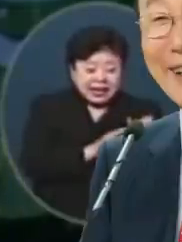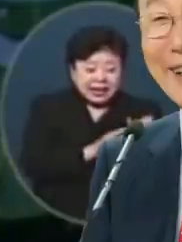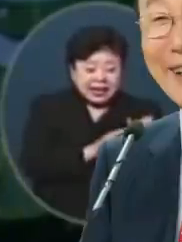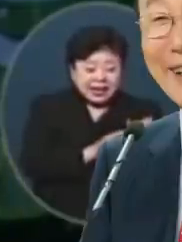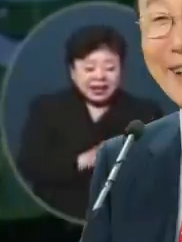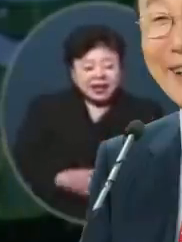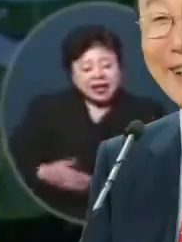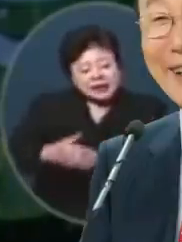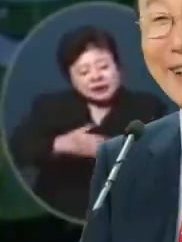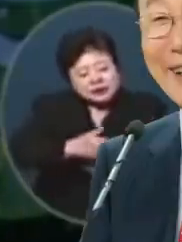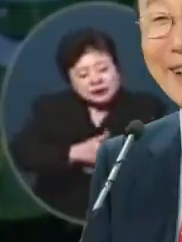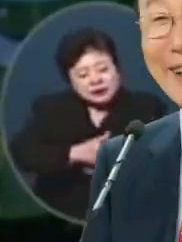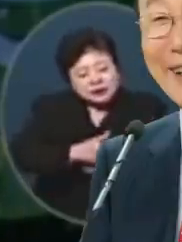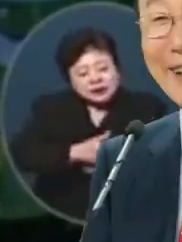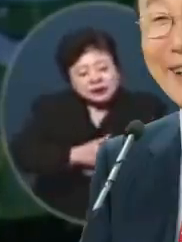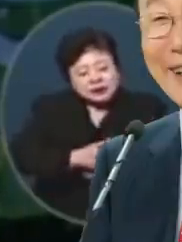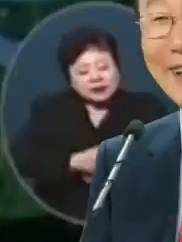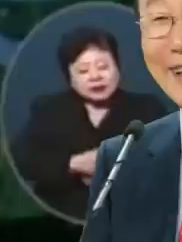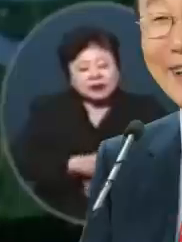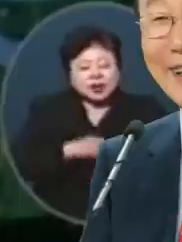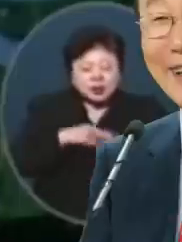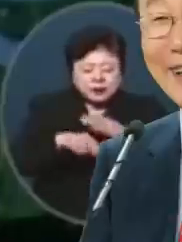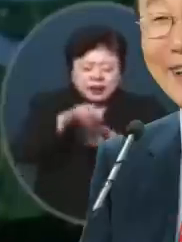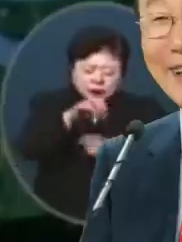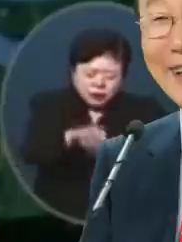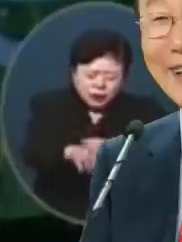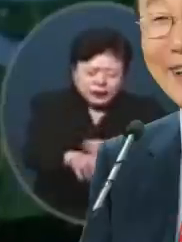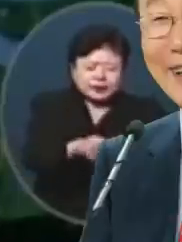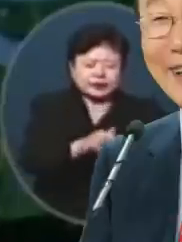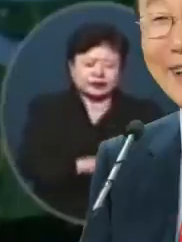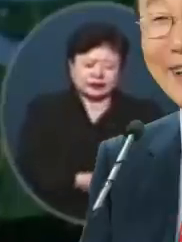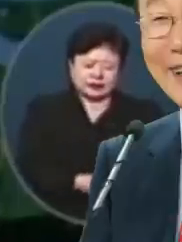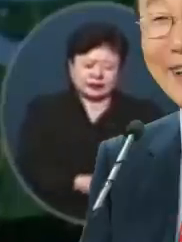안 껴서 피하는 피란처인 것입니다.